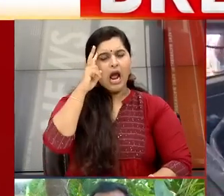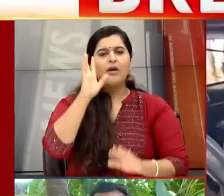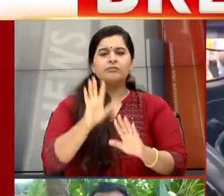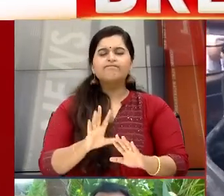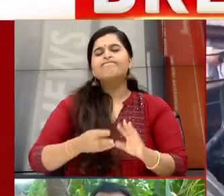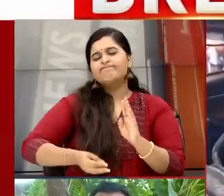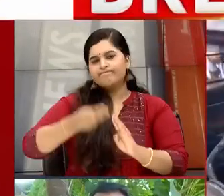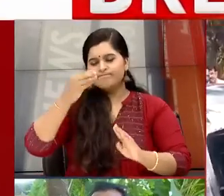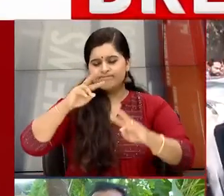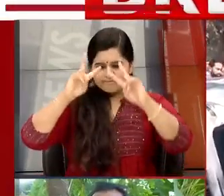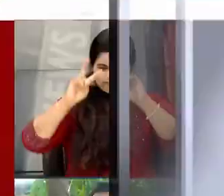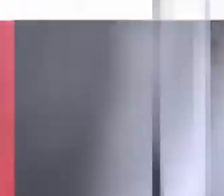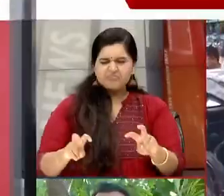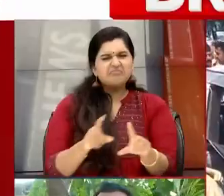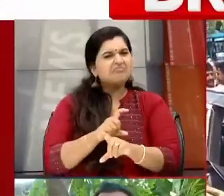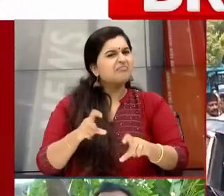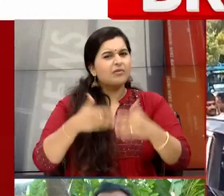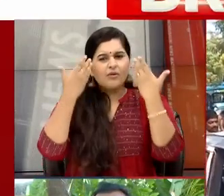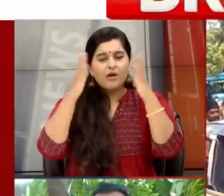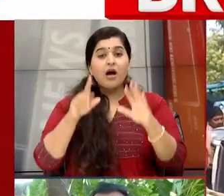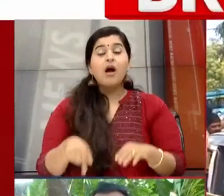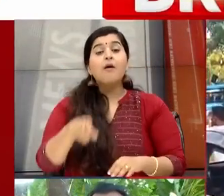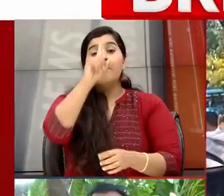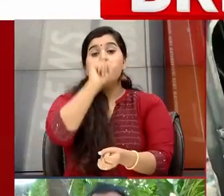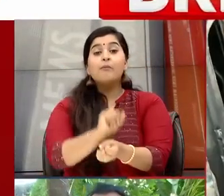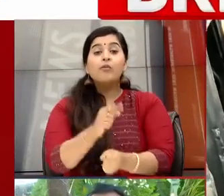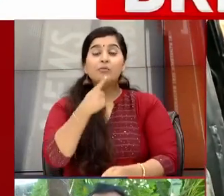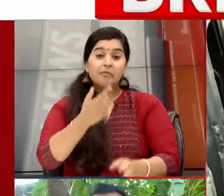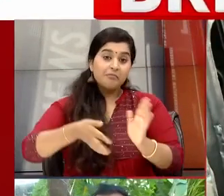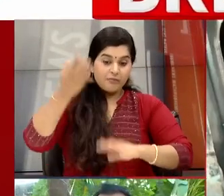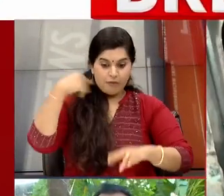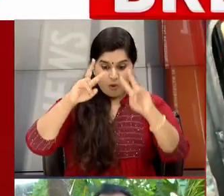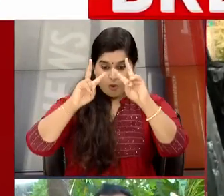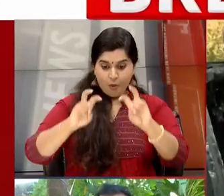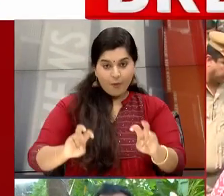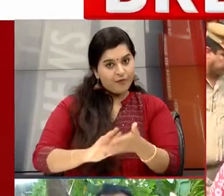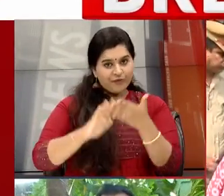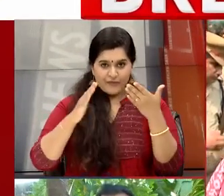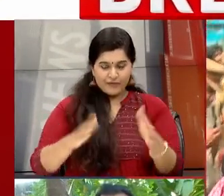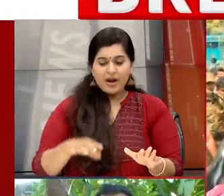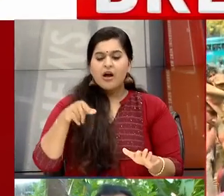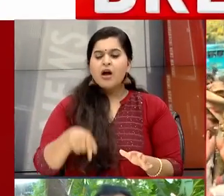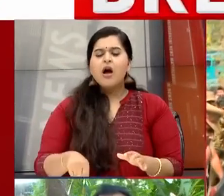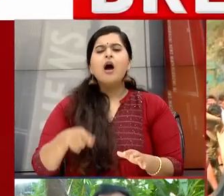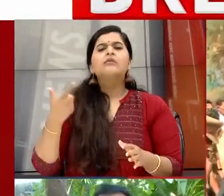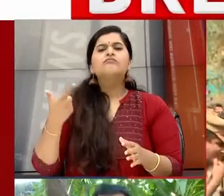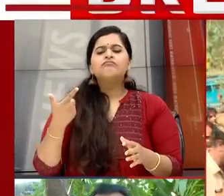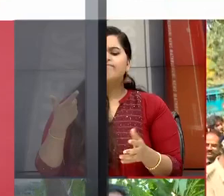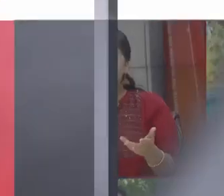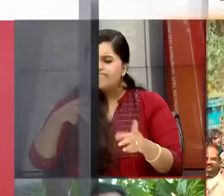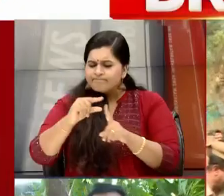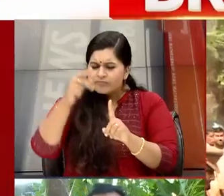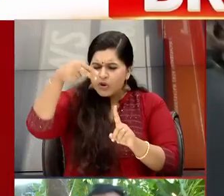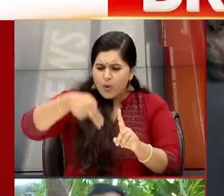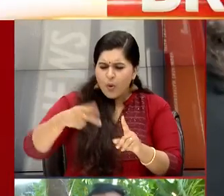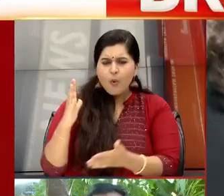നടത്തുമെന്ന കാര്യത്തിൽ ഇപ്പോഴും വ്യക്തതയില്ല. ഏതായാലും പോലീസ് പറയുന്നത് തങ്ങൾ ആദ്യഘട്ടത്തിൽ ഒരു അന്വേഷണം നടത്തി, അതിൽ ഇവർ ഏതെങ്കിലും പെട്രോൾ പമ്പിൽ നിന്ന് കുപ്പിയിൽ പെട്രോൾ വാങ്ങിയതായുള്ള ദൃശ്യങ്ങളോ